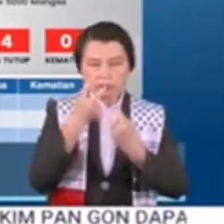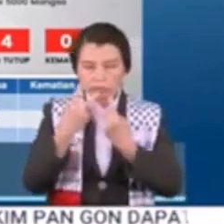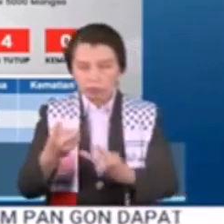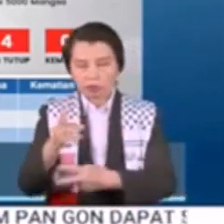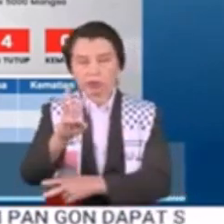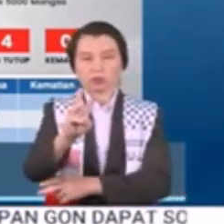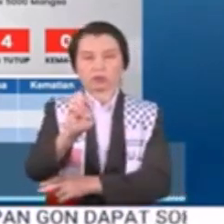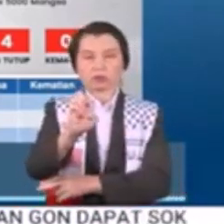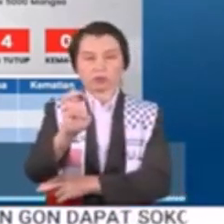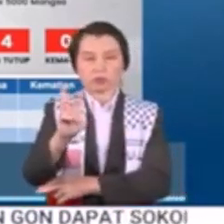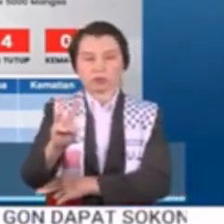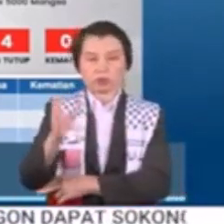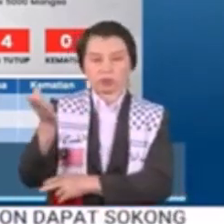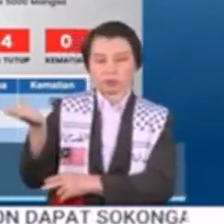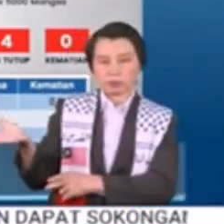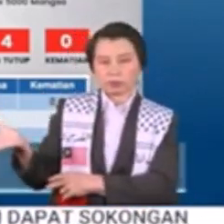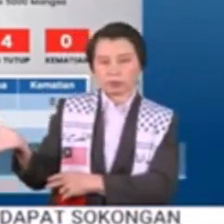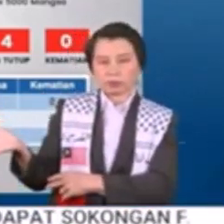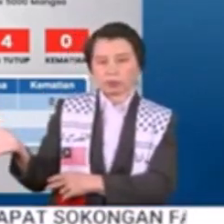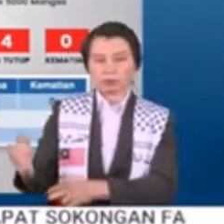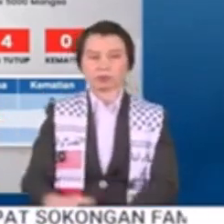laman web tertera